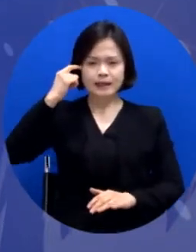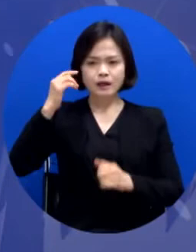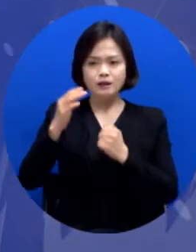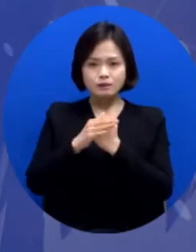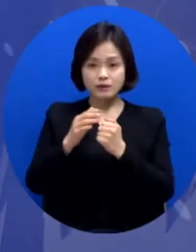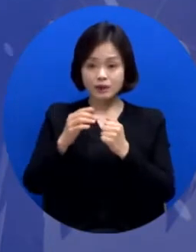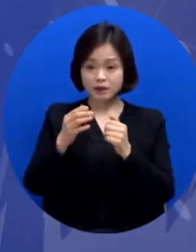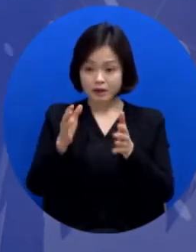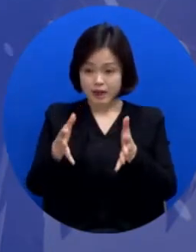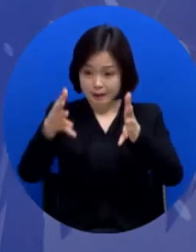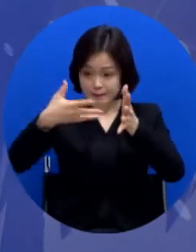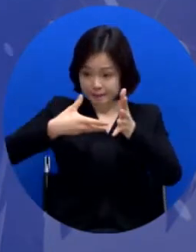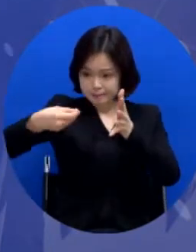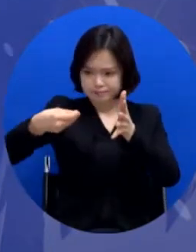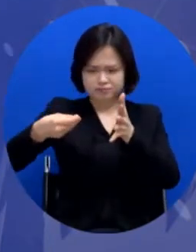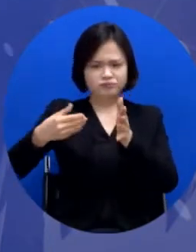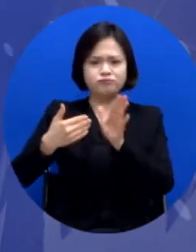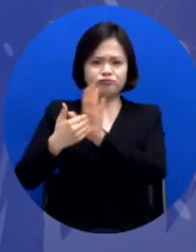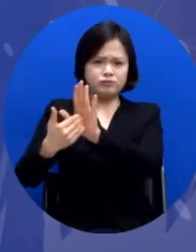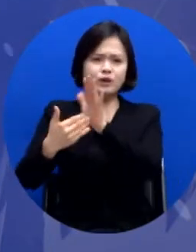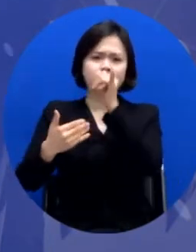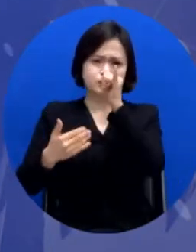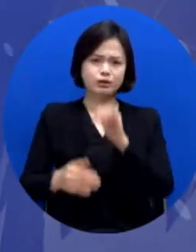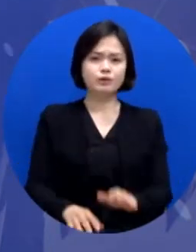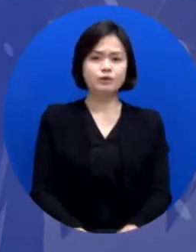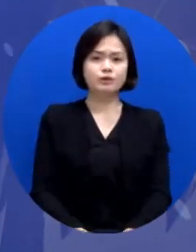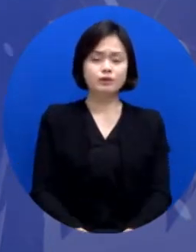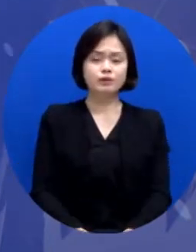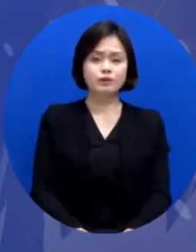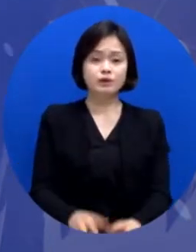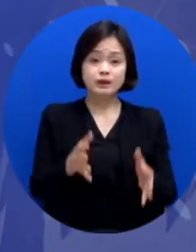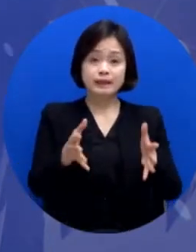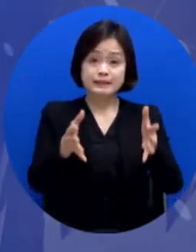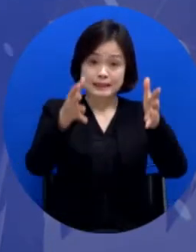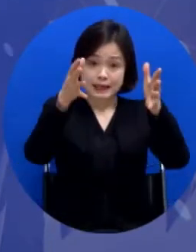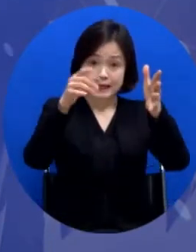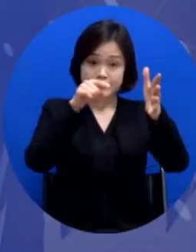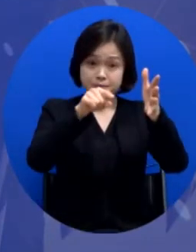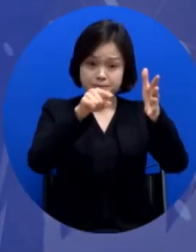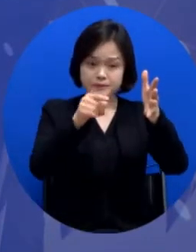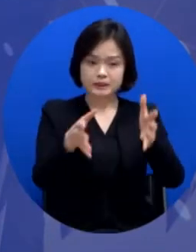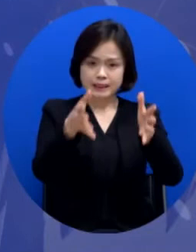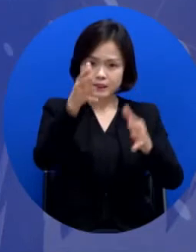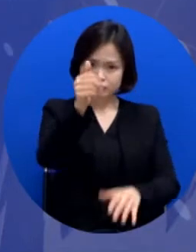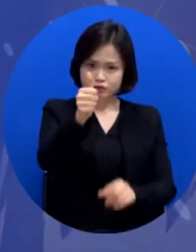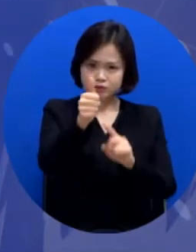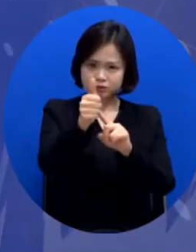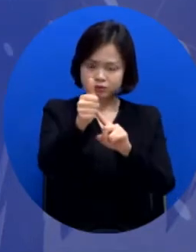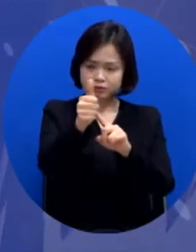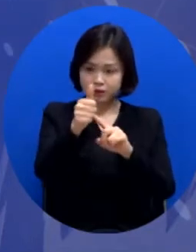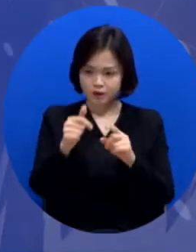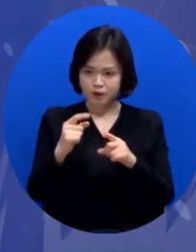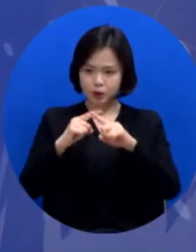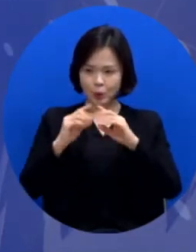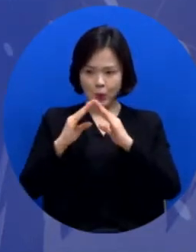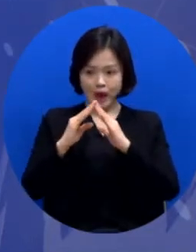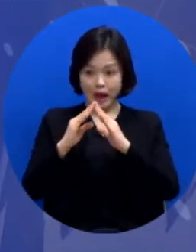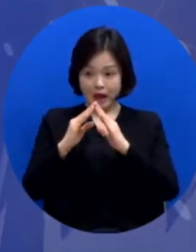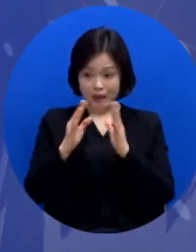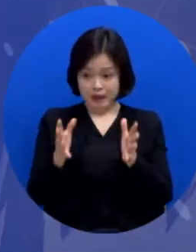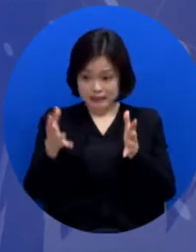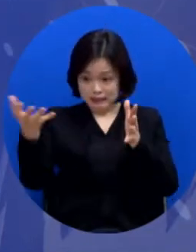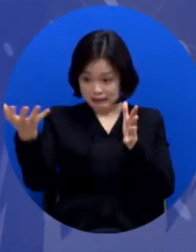현장에서 겪는 어려움은 상당할 것으로 보입니다 상당히 입장에서는 교회에서 코로나가 발생할 경우에 삶과 전체가 패쇄 되니까